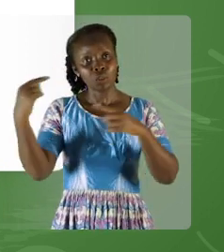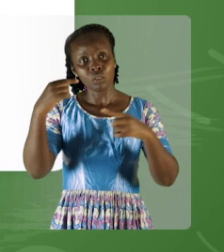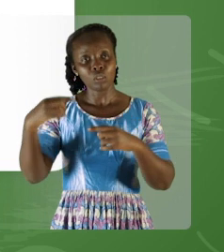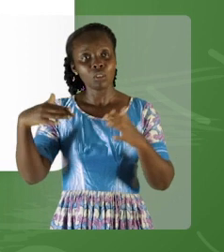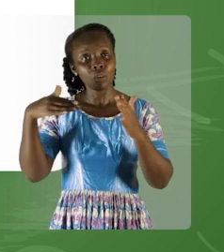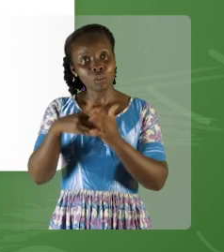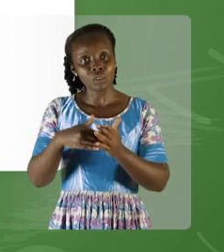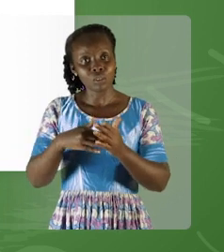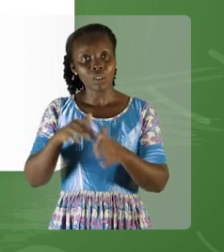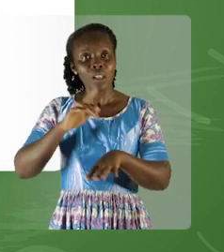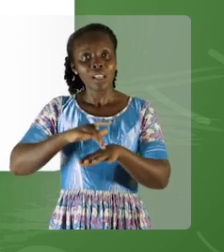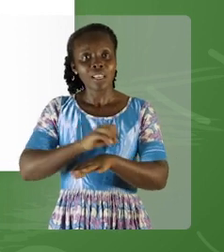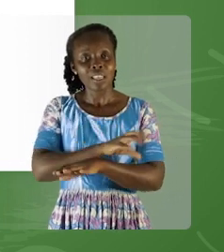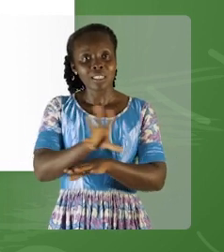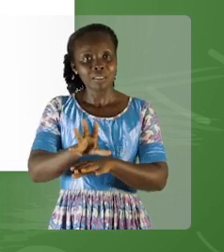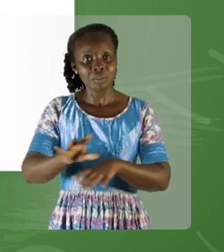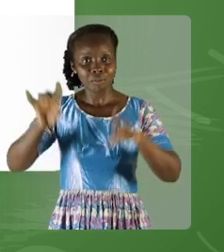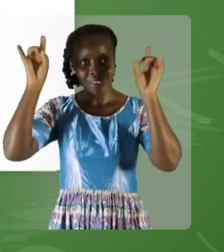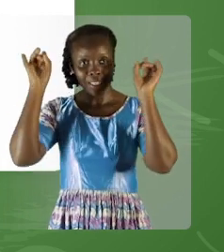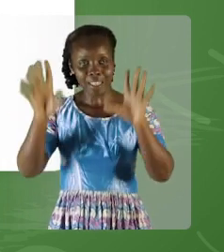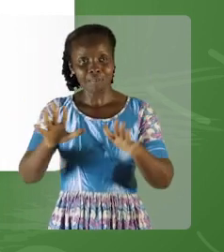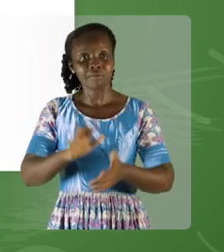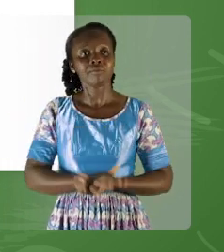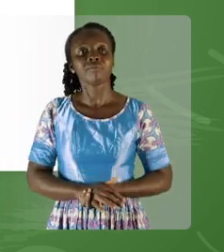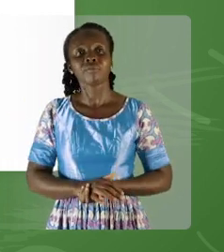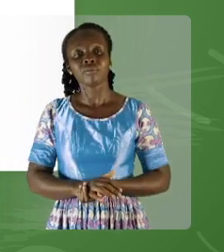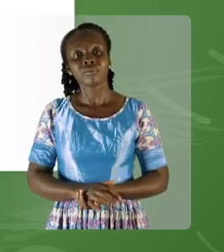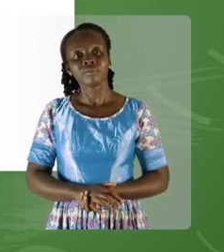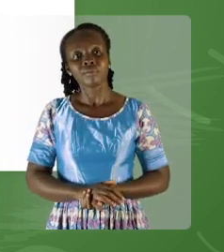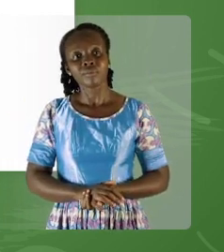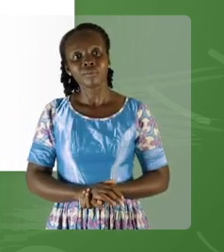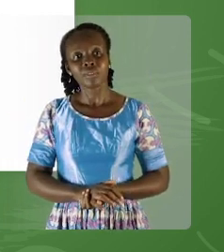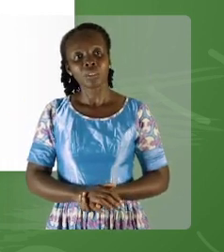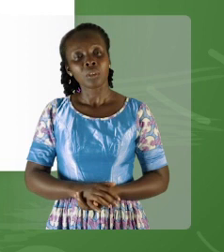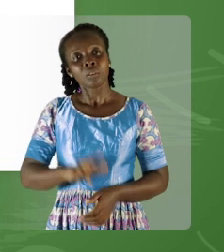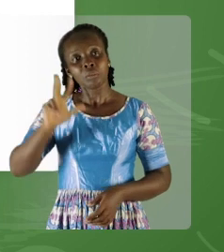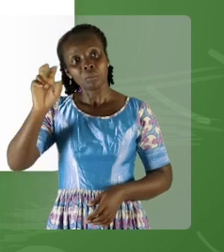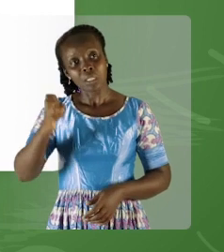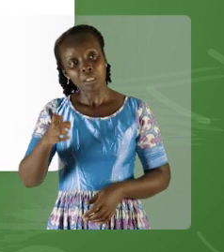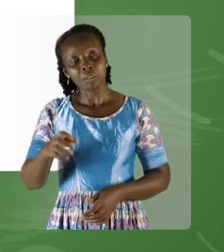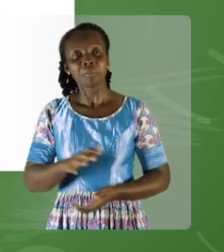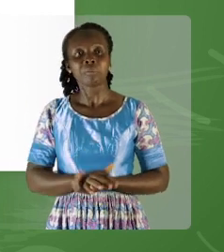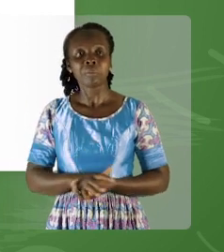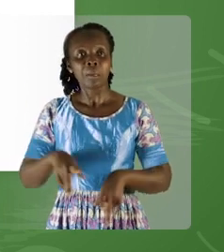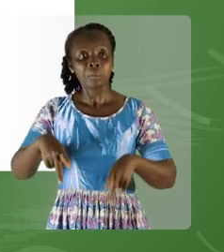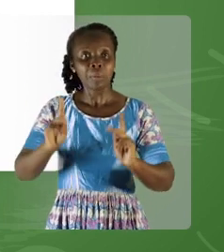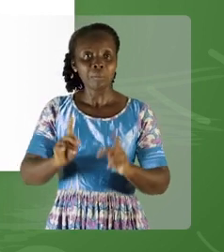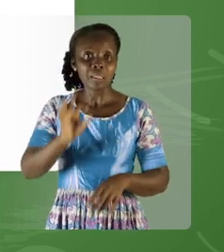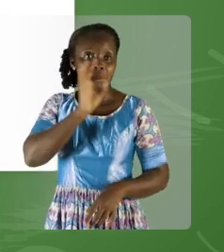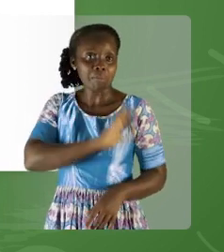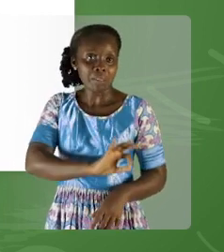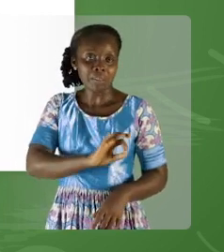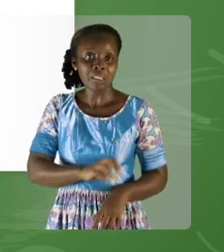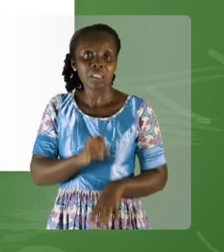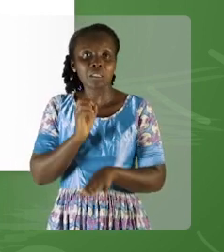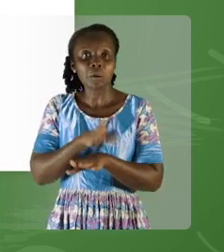Deuxièmement, de lutter contre les infections graves. Il permet aussi